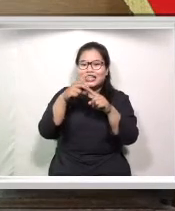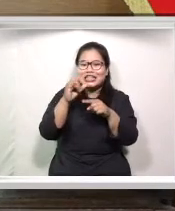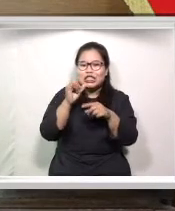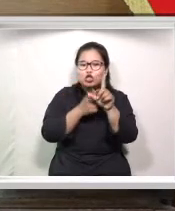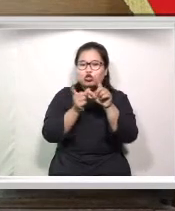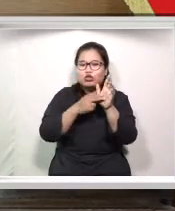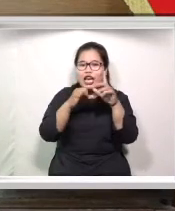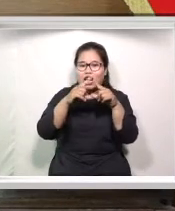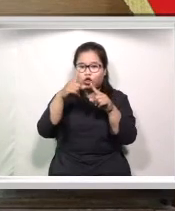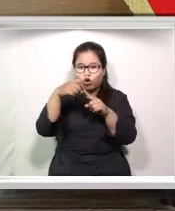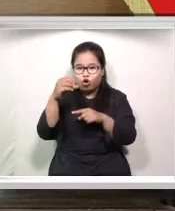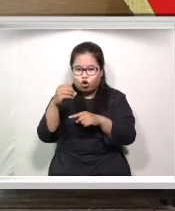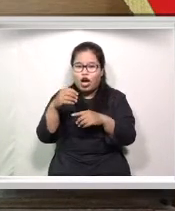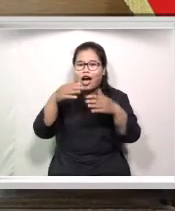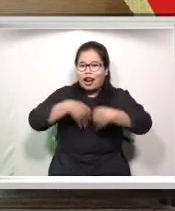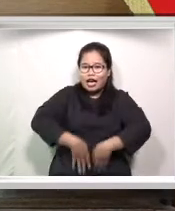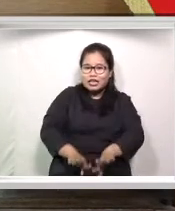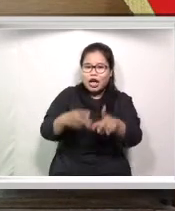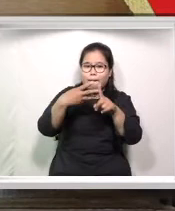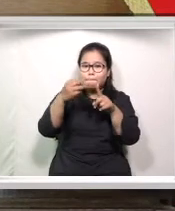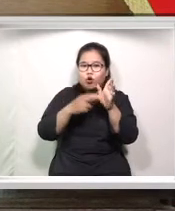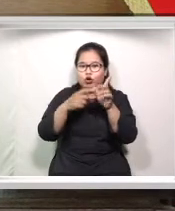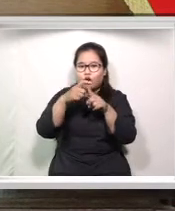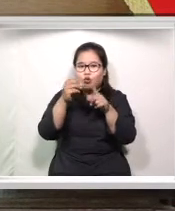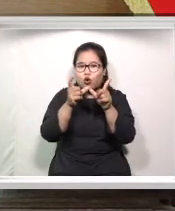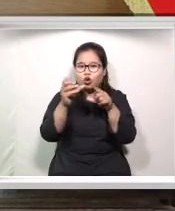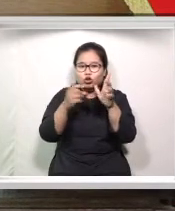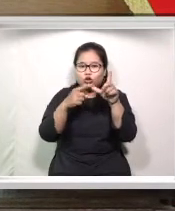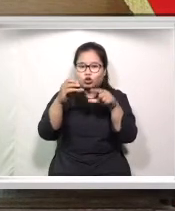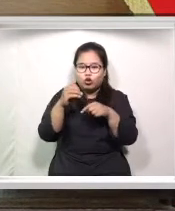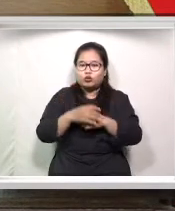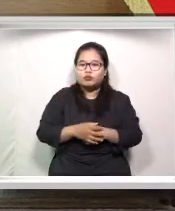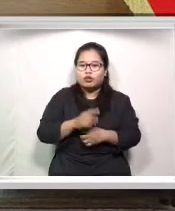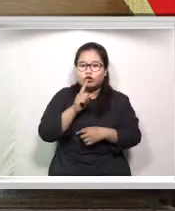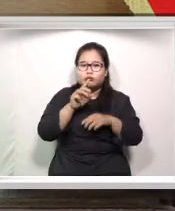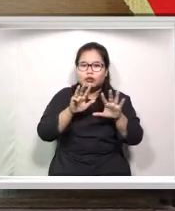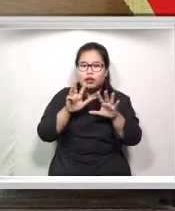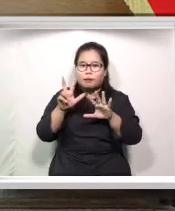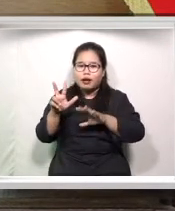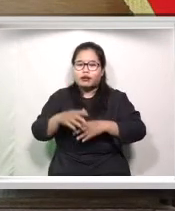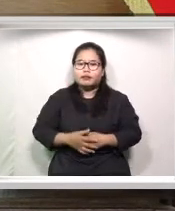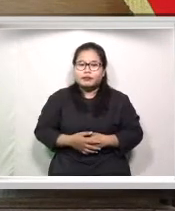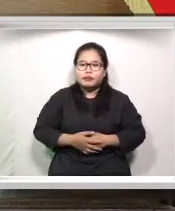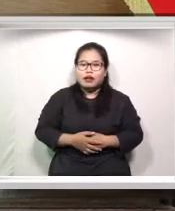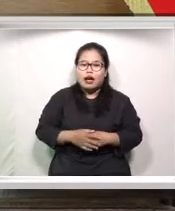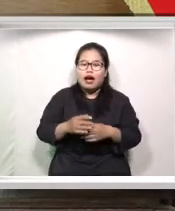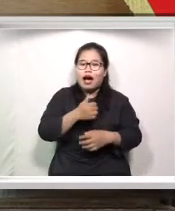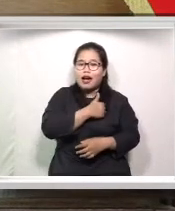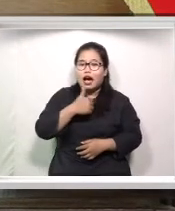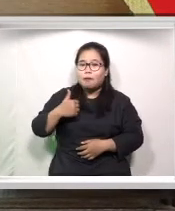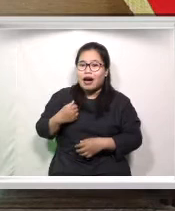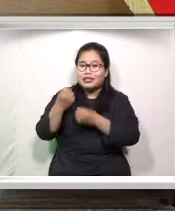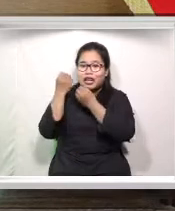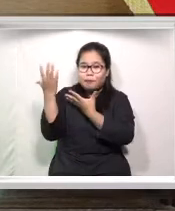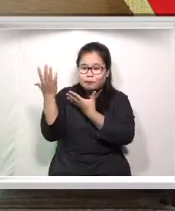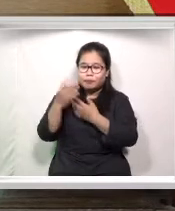lahir Bondowoso 15 Juni 1968, agama Islam, sumber